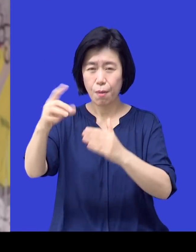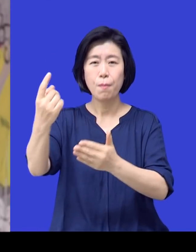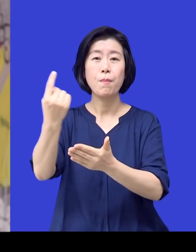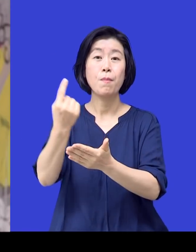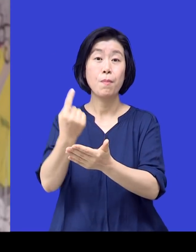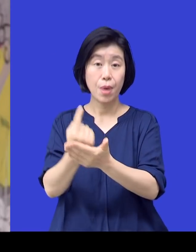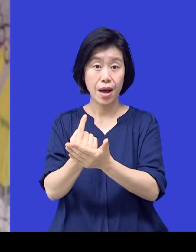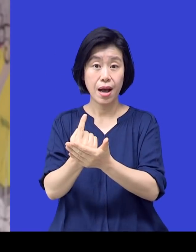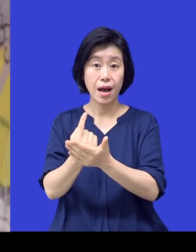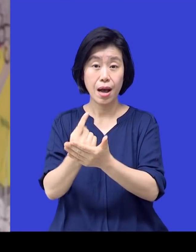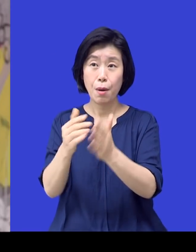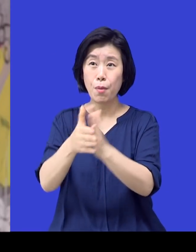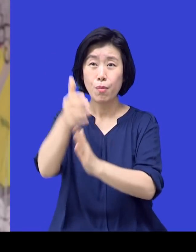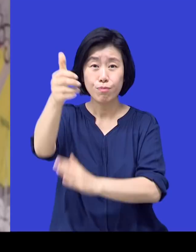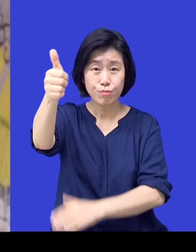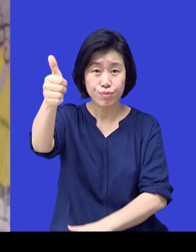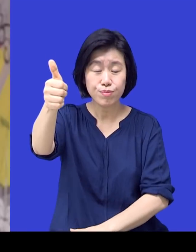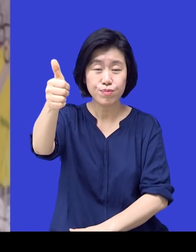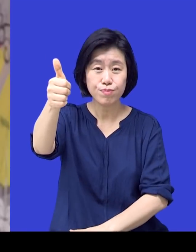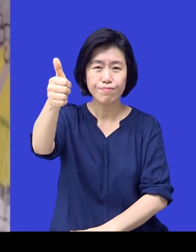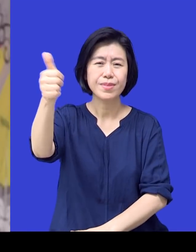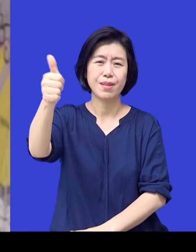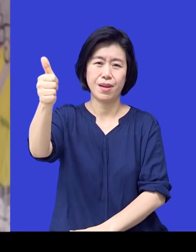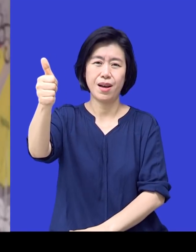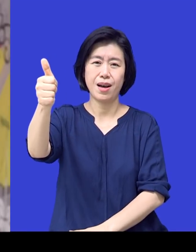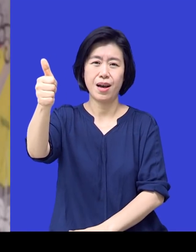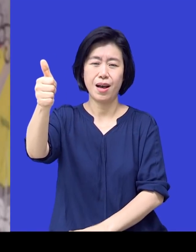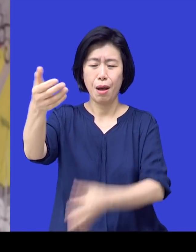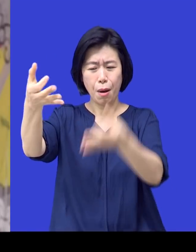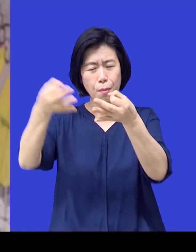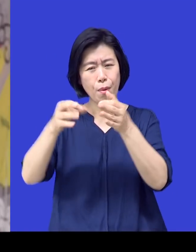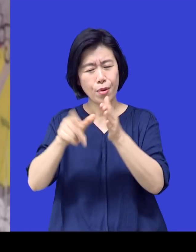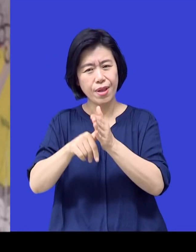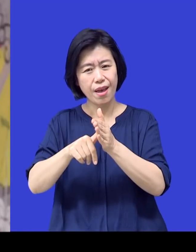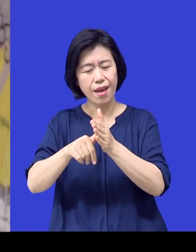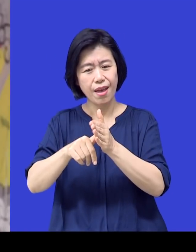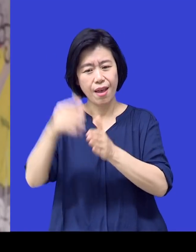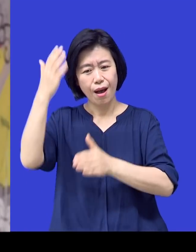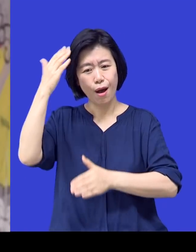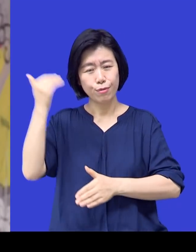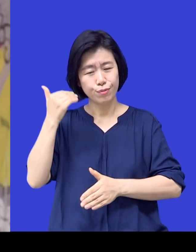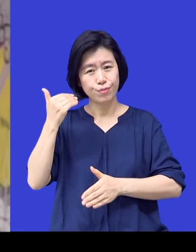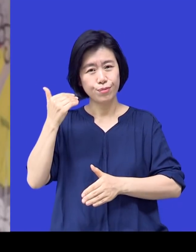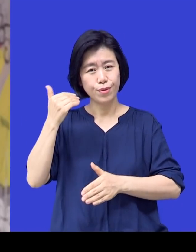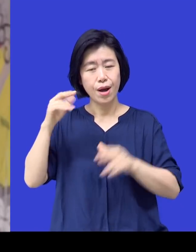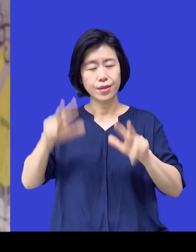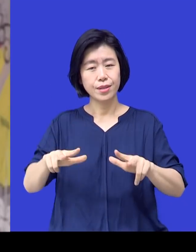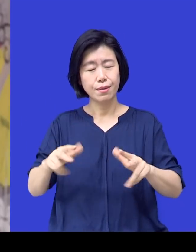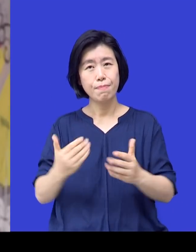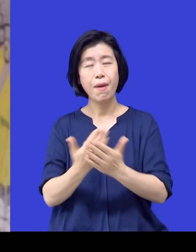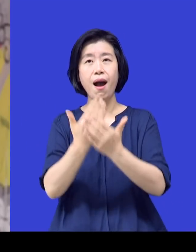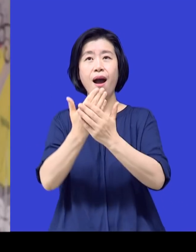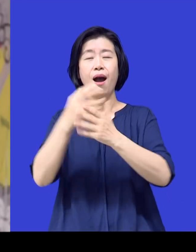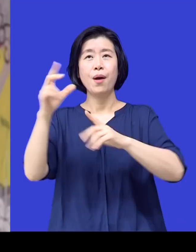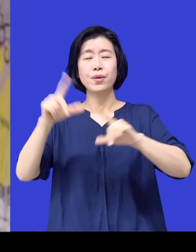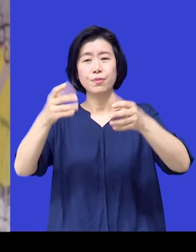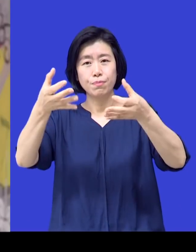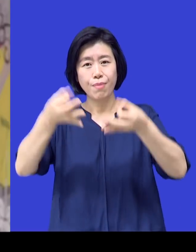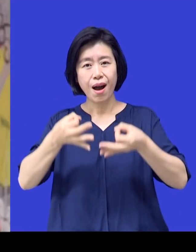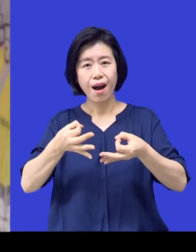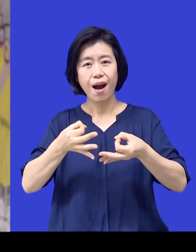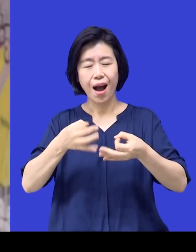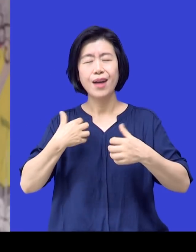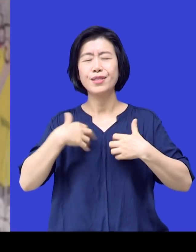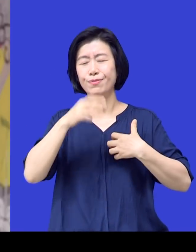한국의 하나의 하나이가 신앙 간증을 하고 하나님 앞에 기뻐 서게 될 때 얼마나 좋아하셨을까 네.